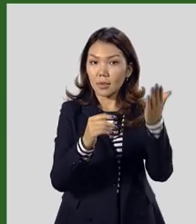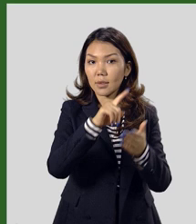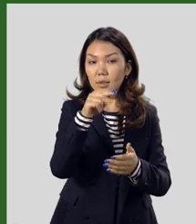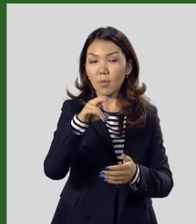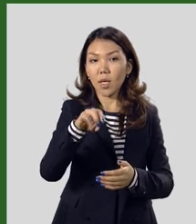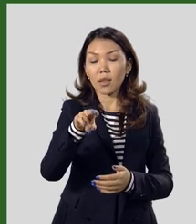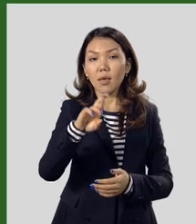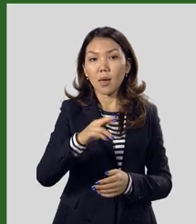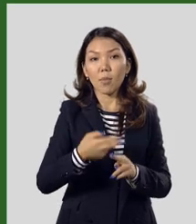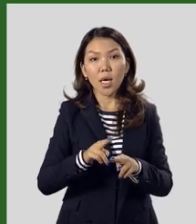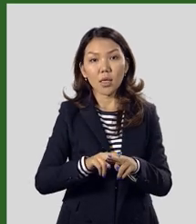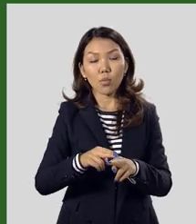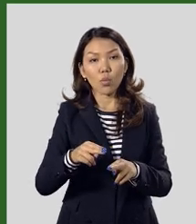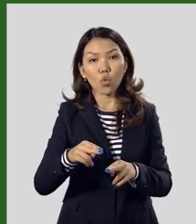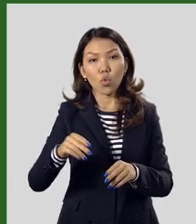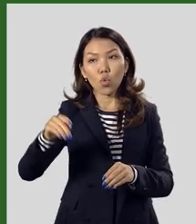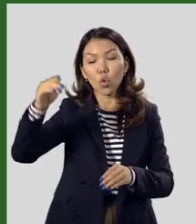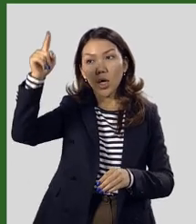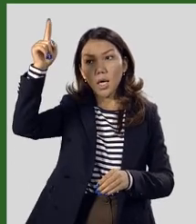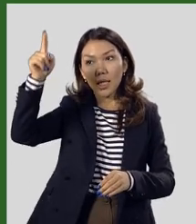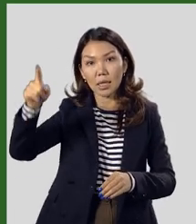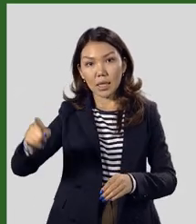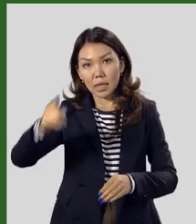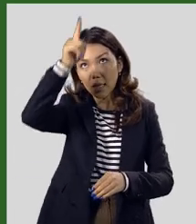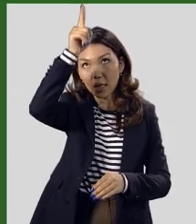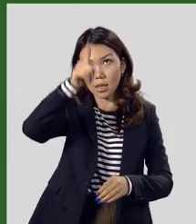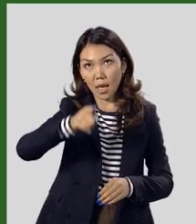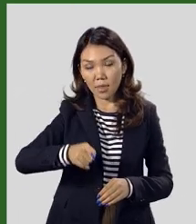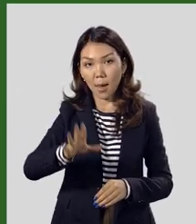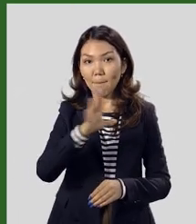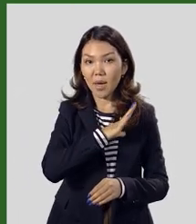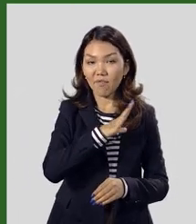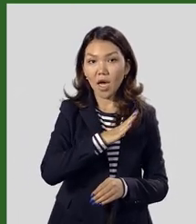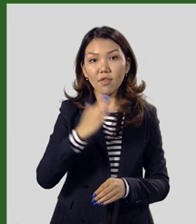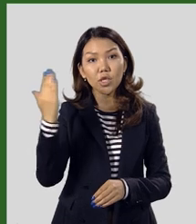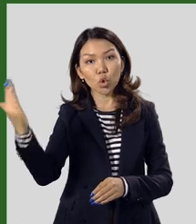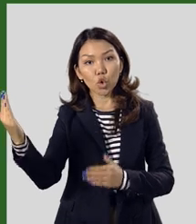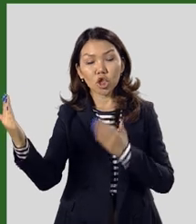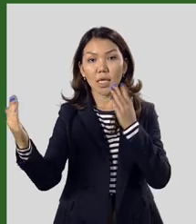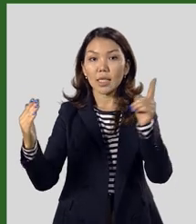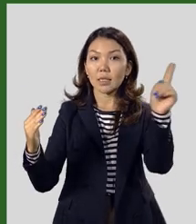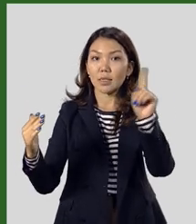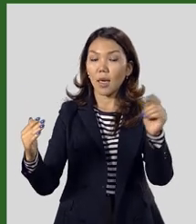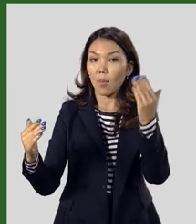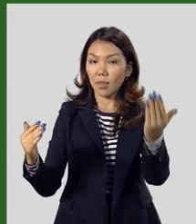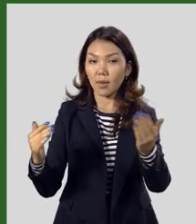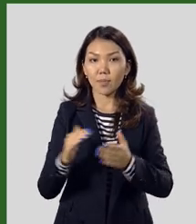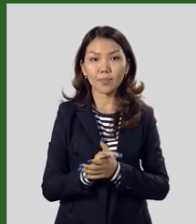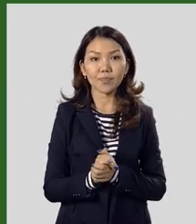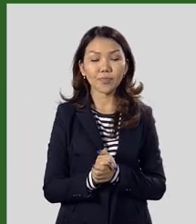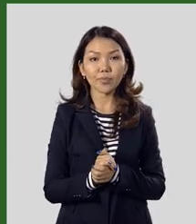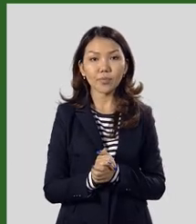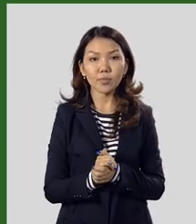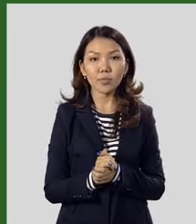и западная. Если точка находится в восточном полушарии, то долгота